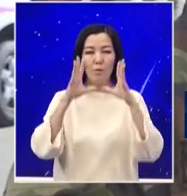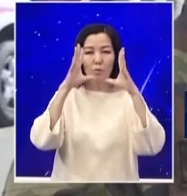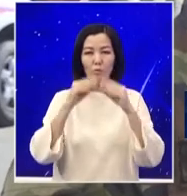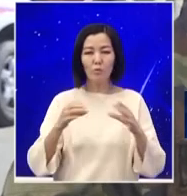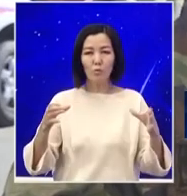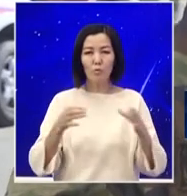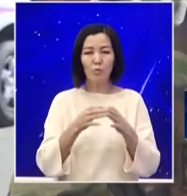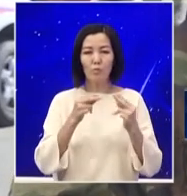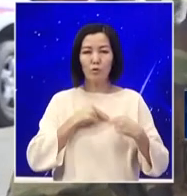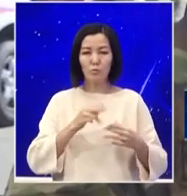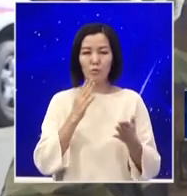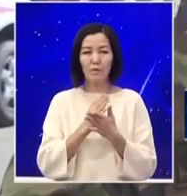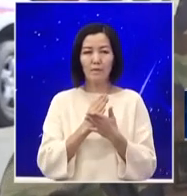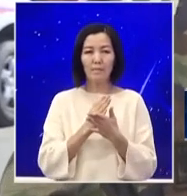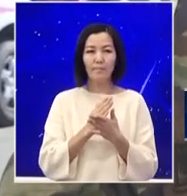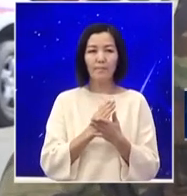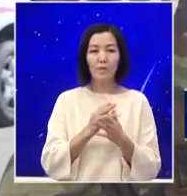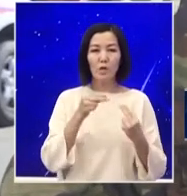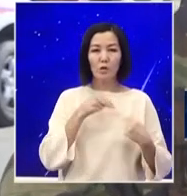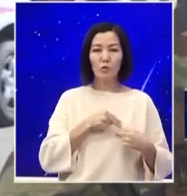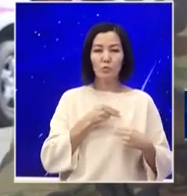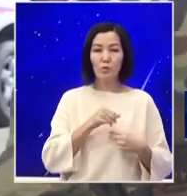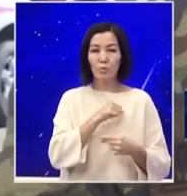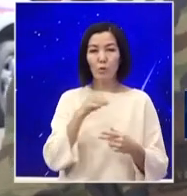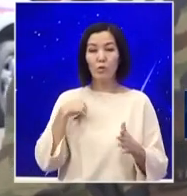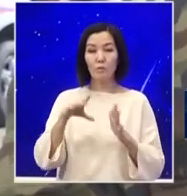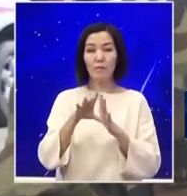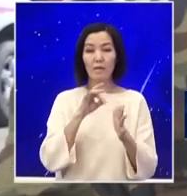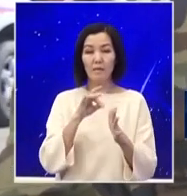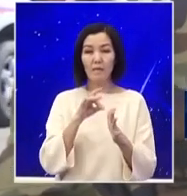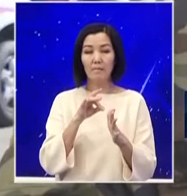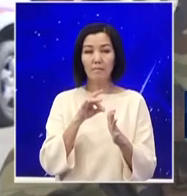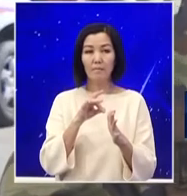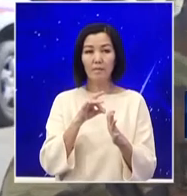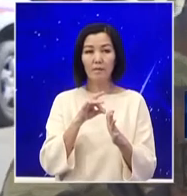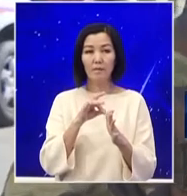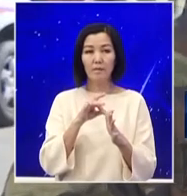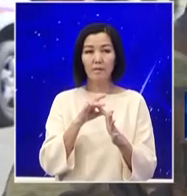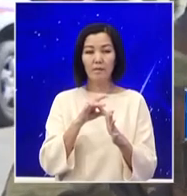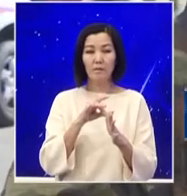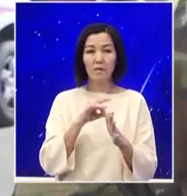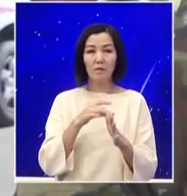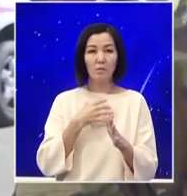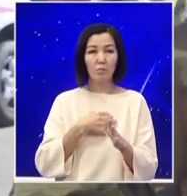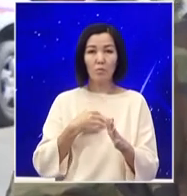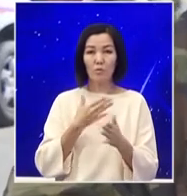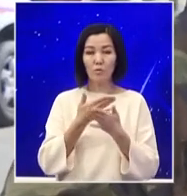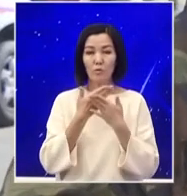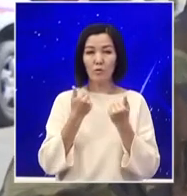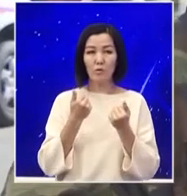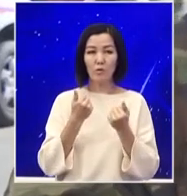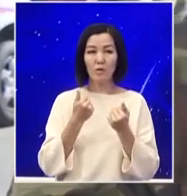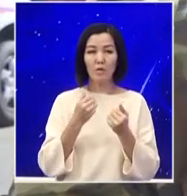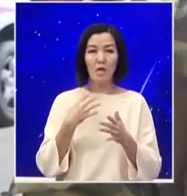қызмет етемін. Бұл жұмысты мен өзім таңдадым, и осы жұмысқа таңдағаныма өкінбеймін. Қиыны